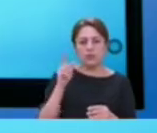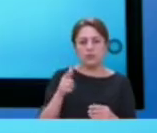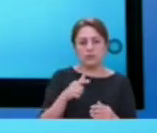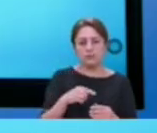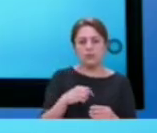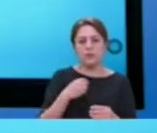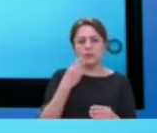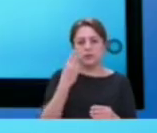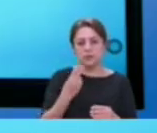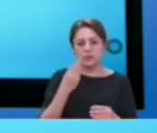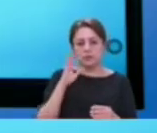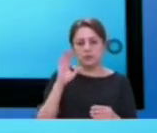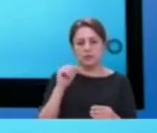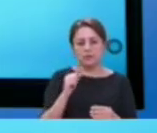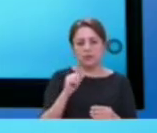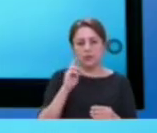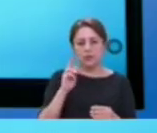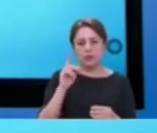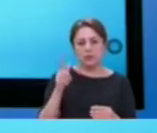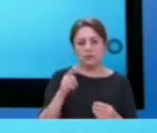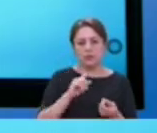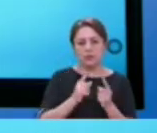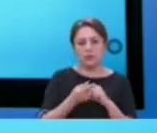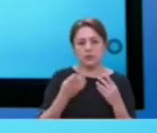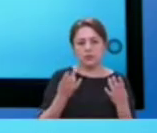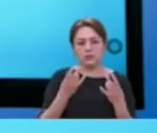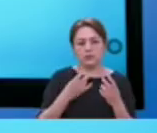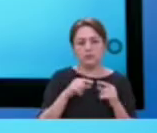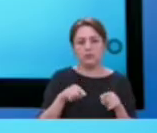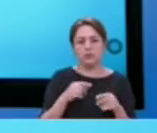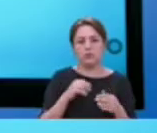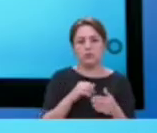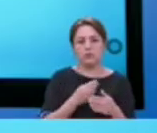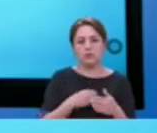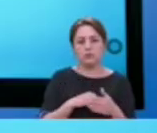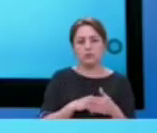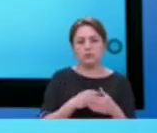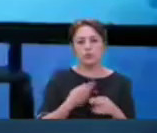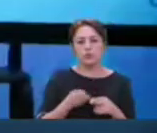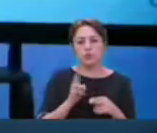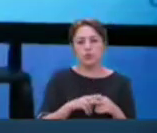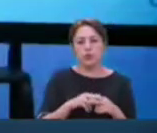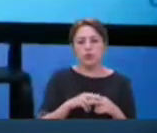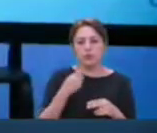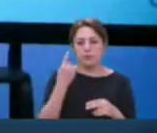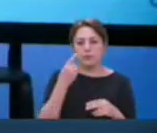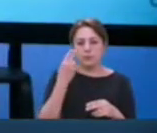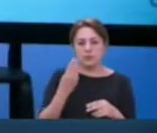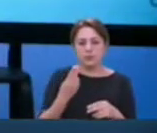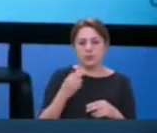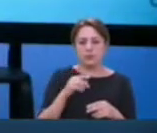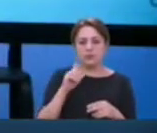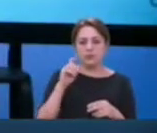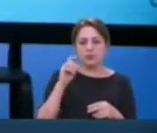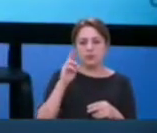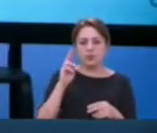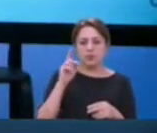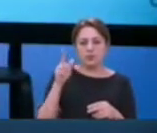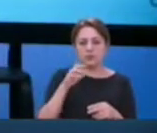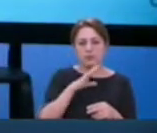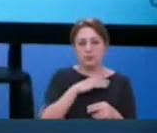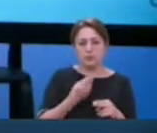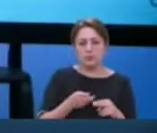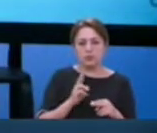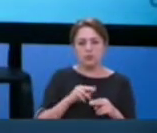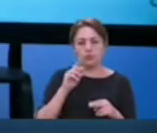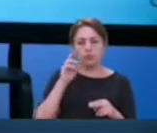demak, sentimetr va kilogramga aylantirishimiz kerak. Buning uchun 1 sentimetr 100 kilogram bo'lganligi uchun yuzlar